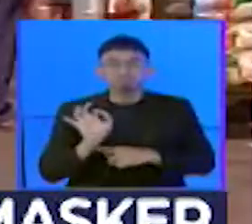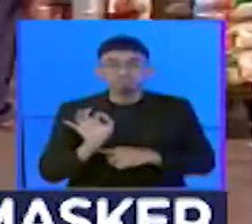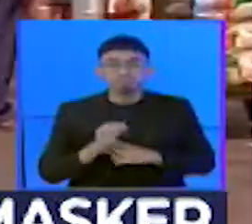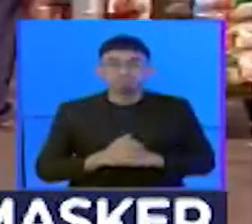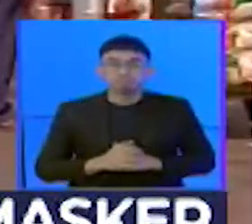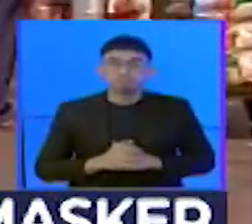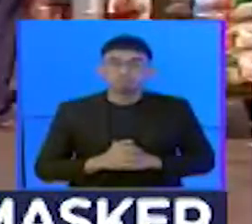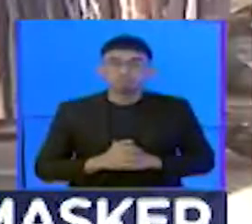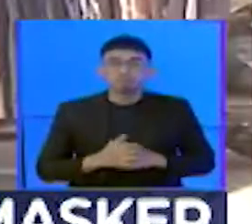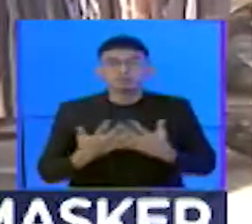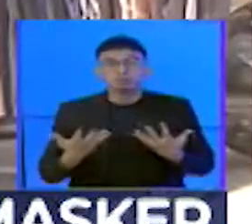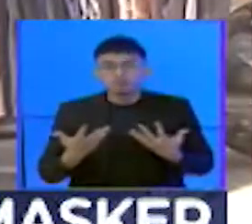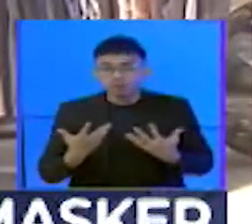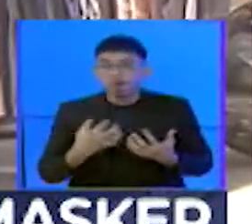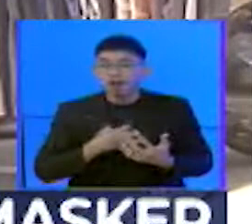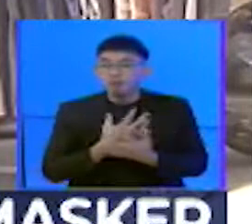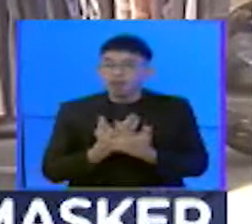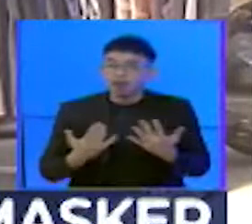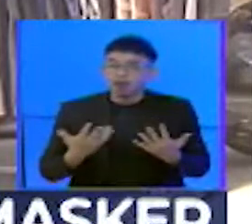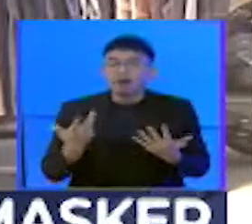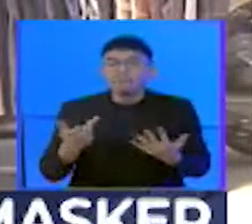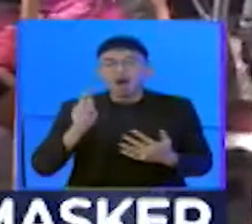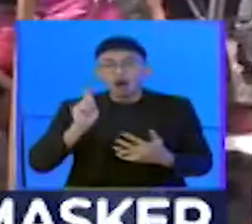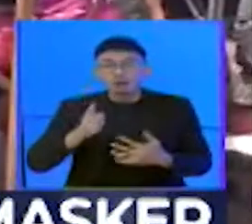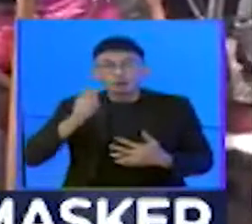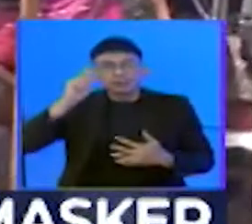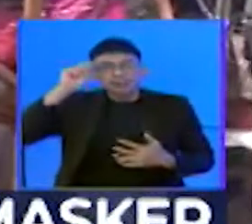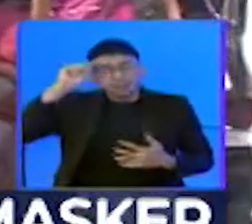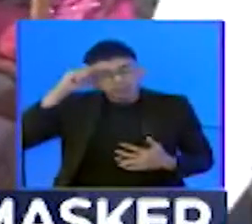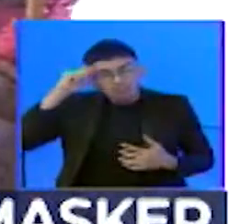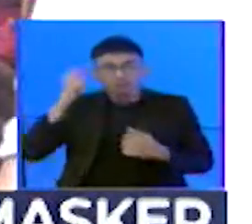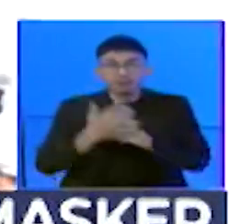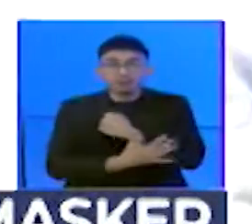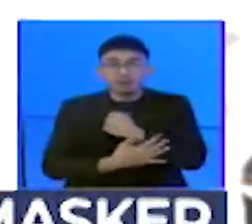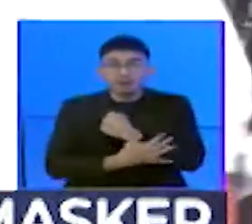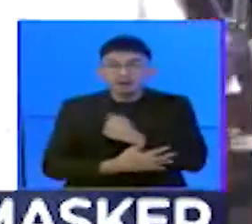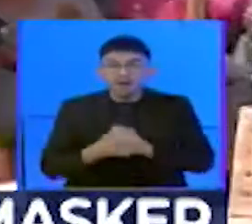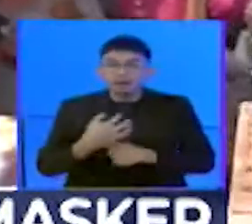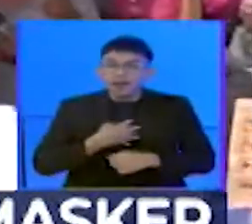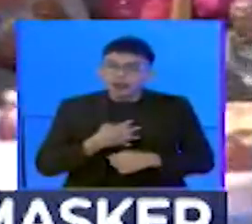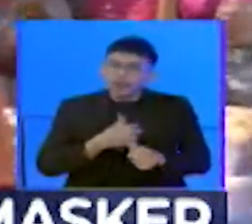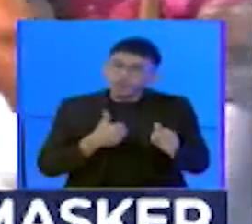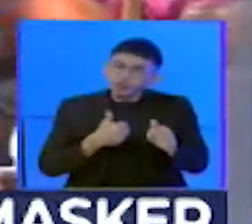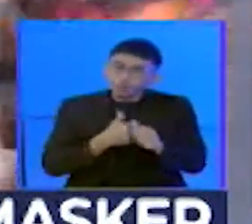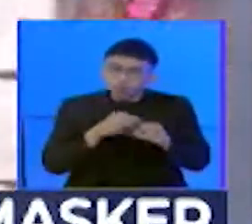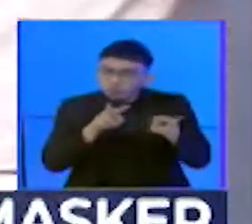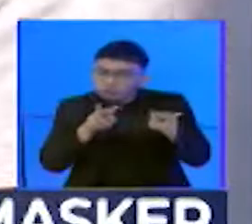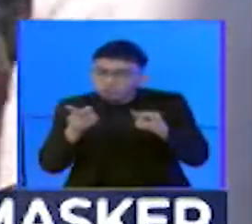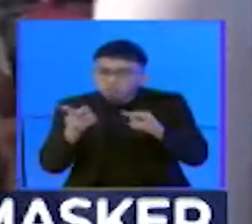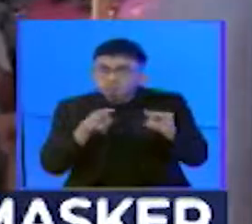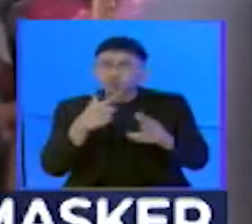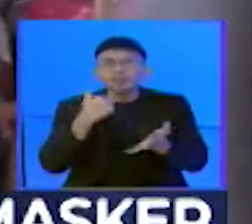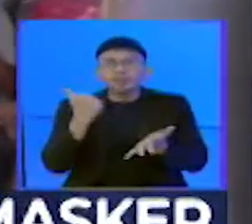ini menjadi hak warga negara Indonesia tapi perlu kami Ingatkan bahwa negara memiliki hak untuk mengintervensi dengan kepentingan yakni melindungi